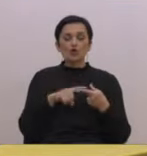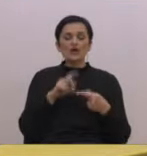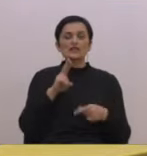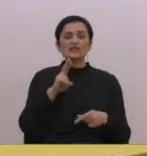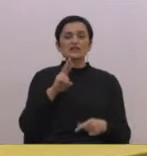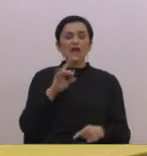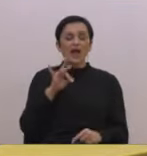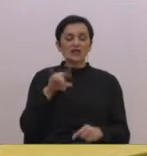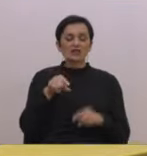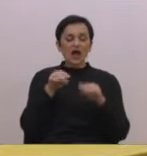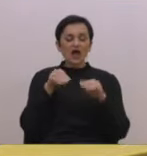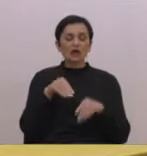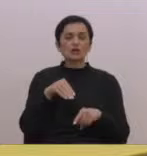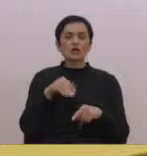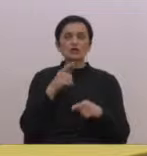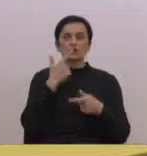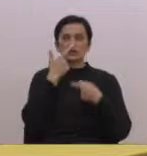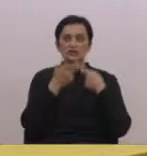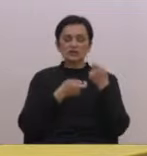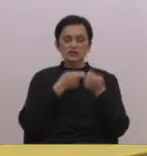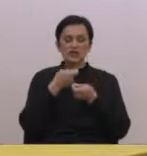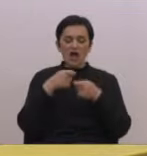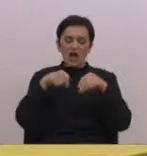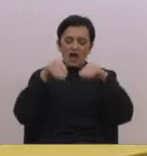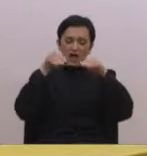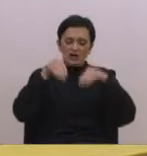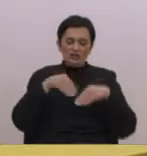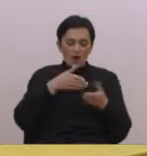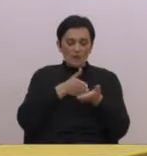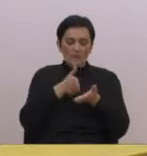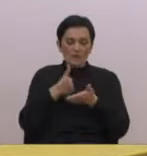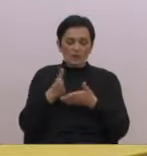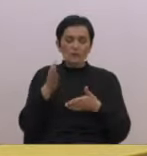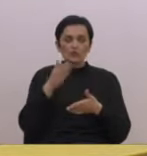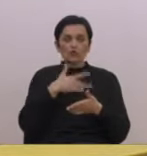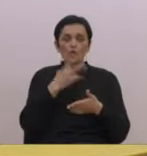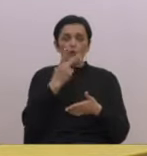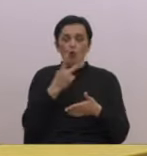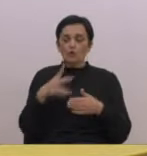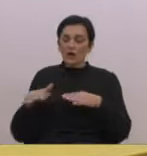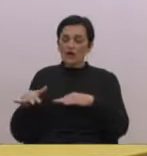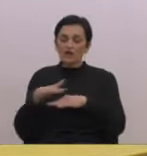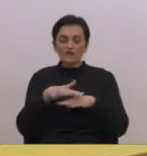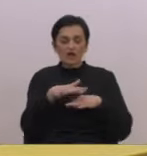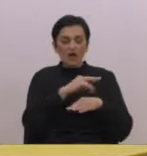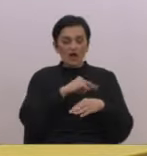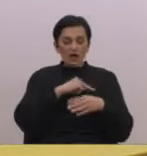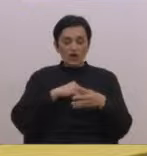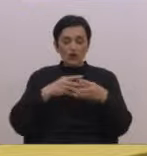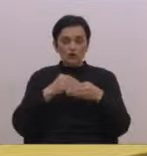სწორად გულისხმობს დეტალურად გაწერილ მიმართულებებს სადაც უნდა ითანამშრომლოს ორმა ქვეყანამ ამის